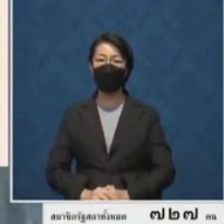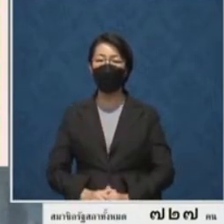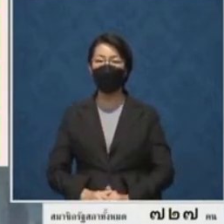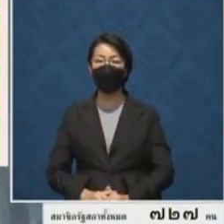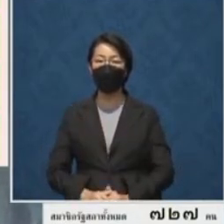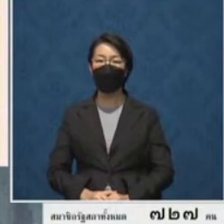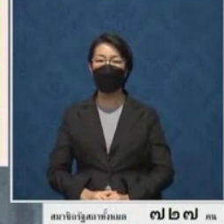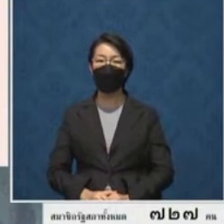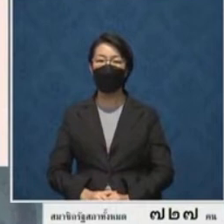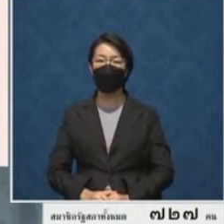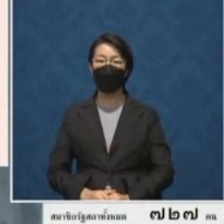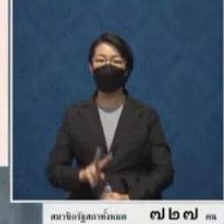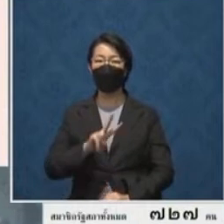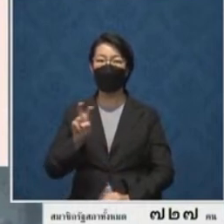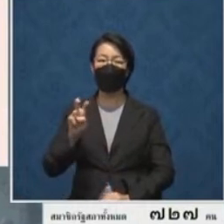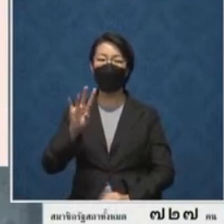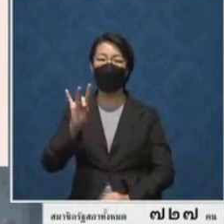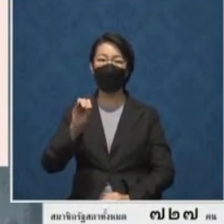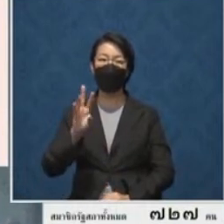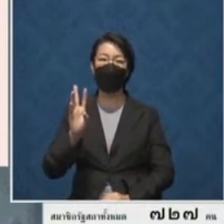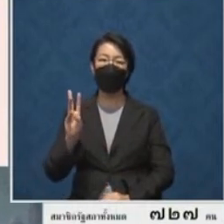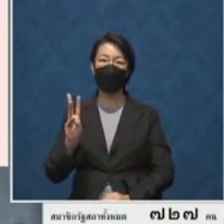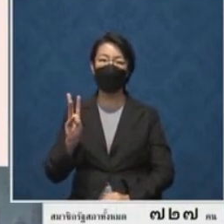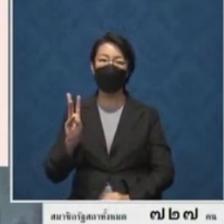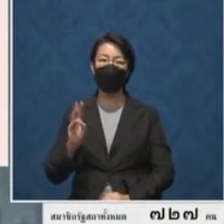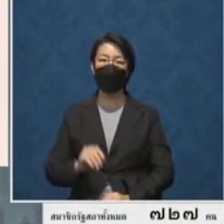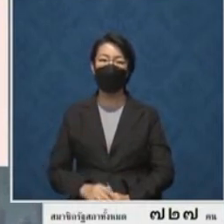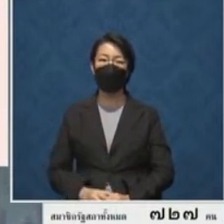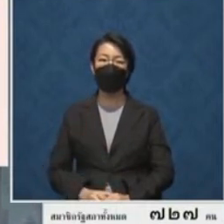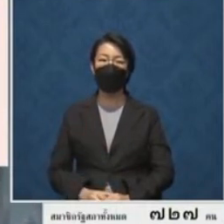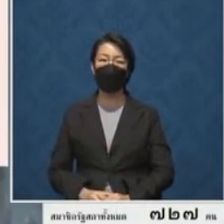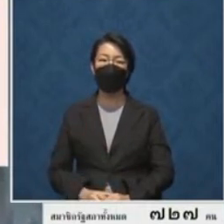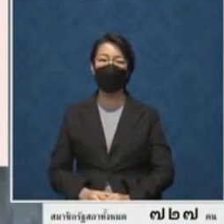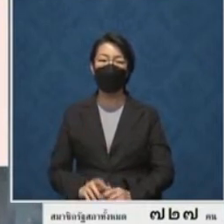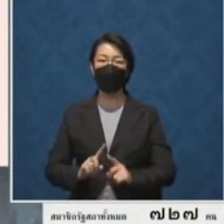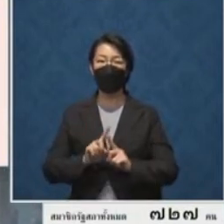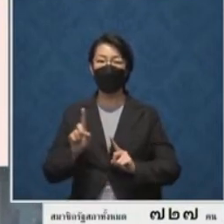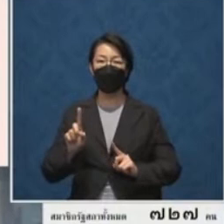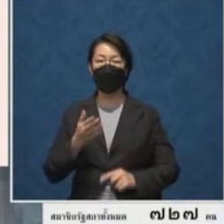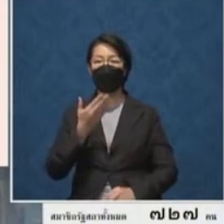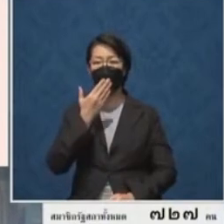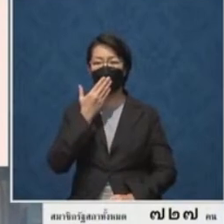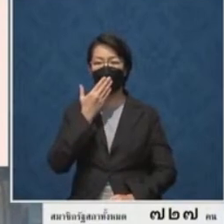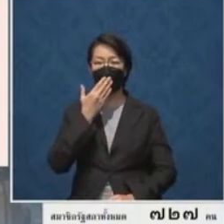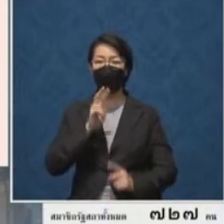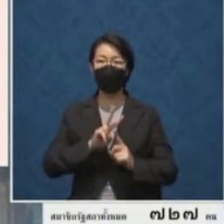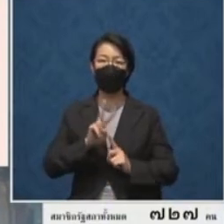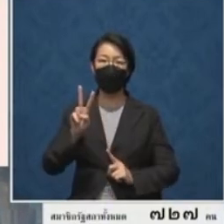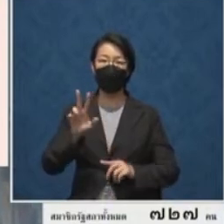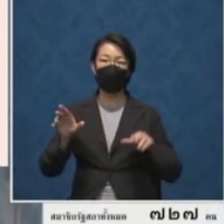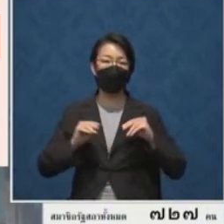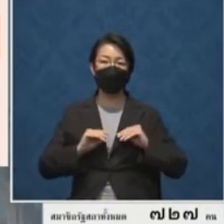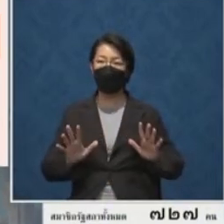286พลอากาศเอกประจินจันตอง 1งดออกเสียง2ไม่รับหลักการ3ไม่รับหลัก